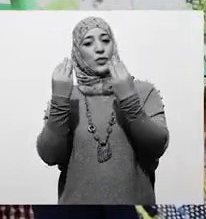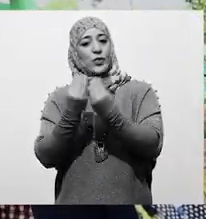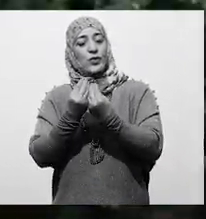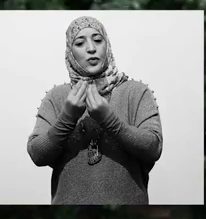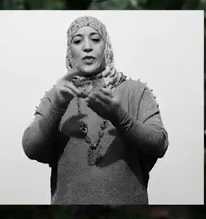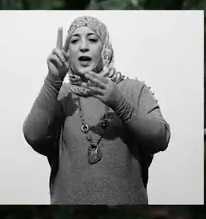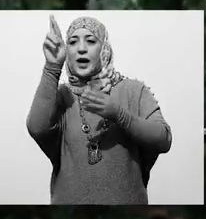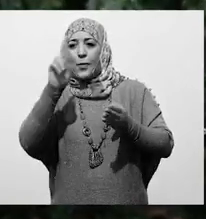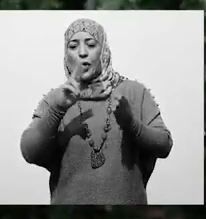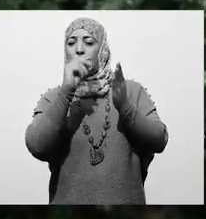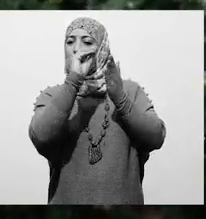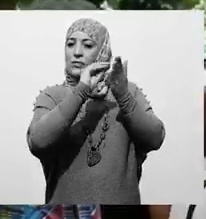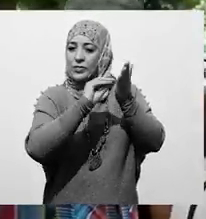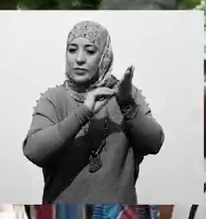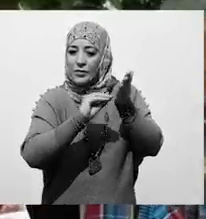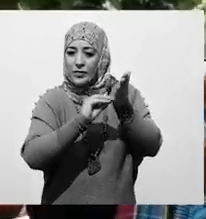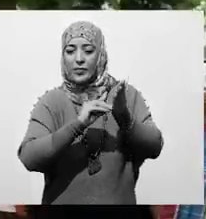quatre